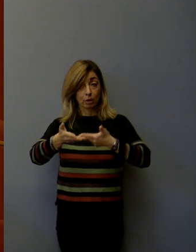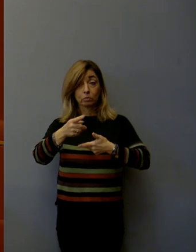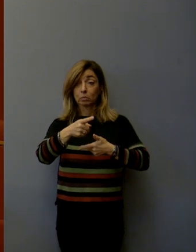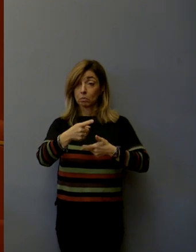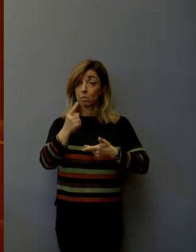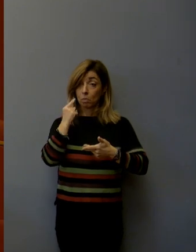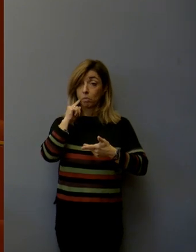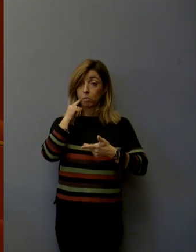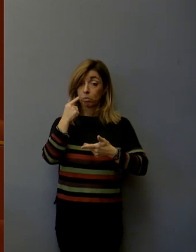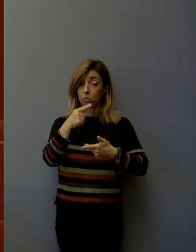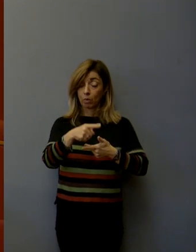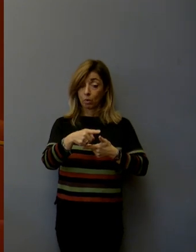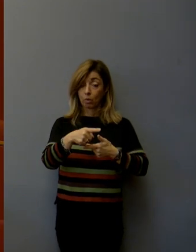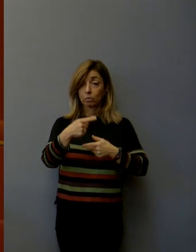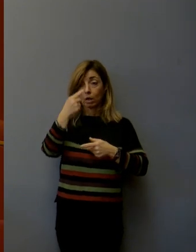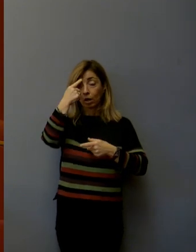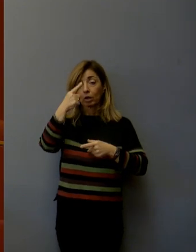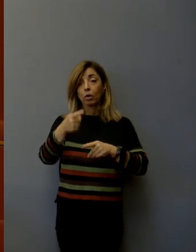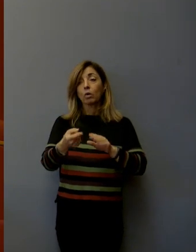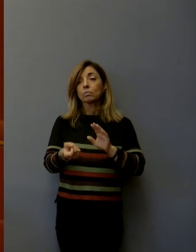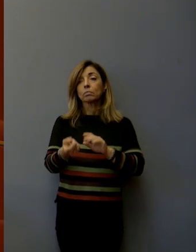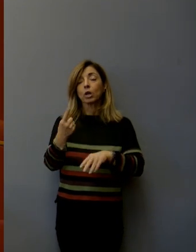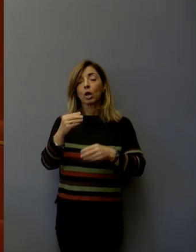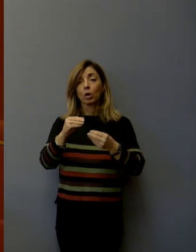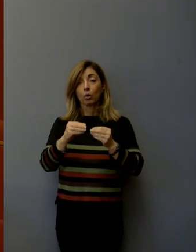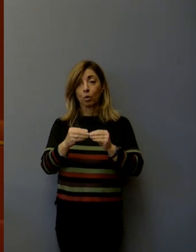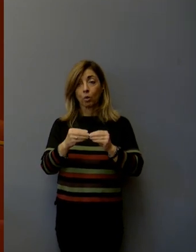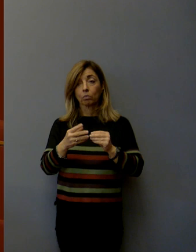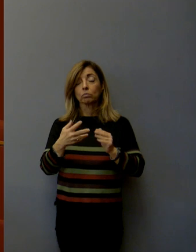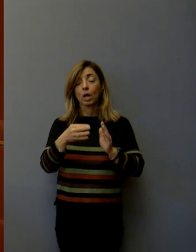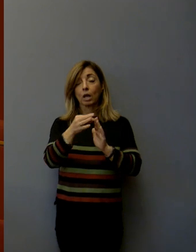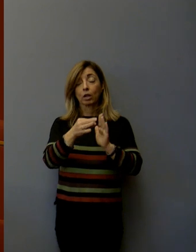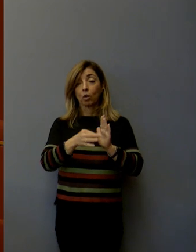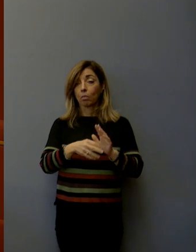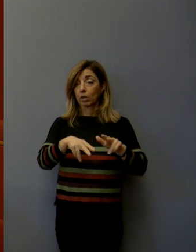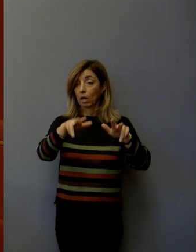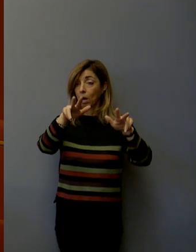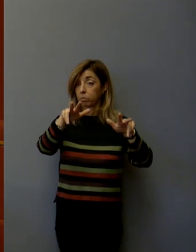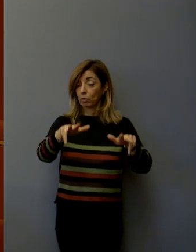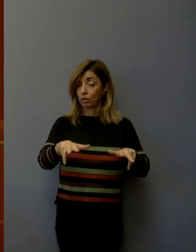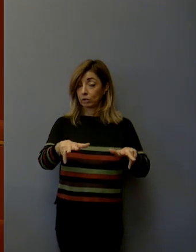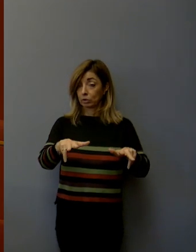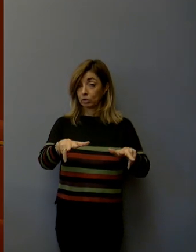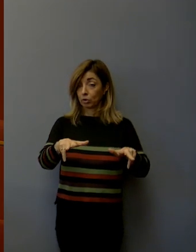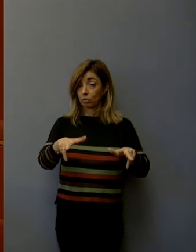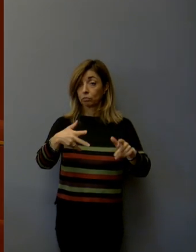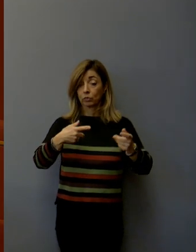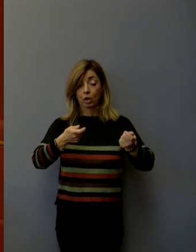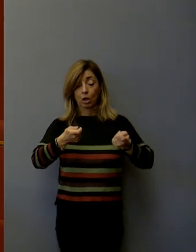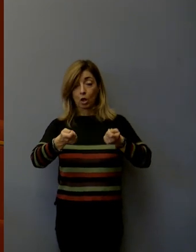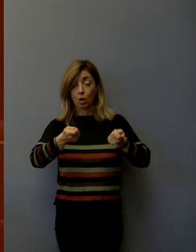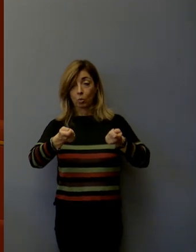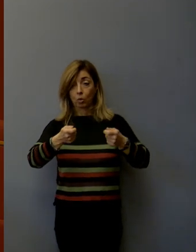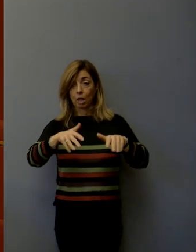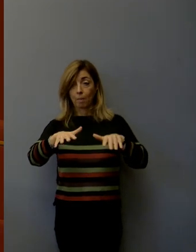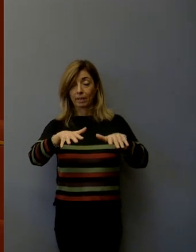nascono per effetto dell'approvazione di un regolamento da parte del consiglio comunale sotto la guida dell'amministrazione Doria